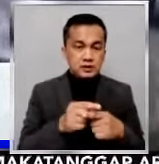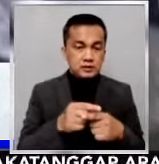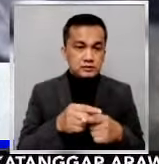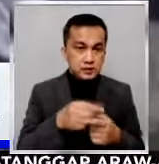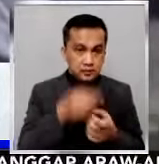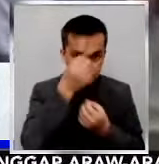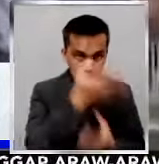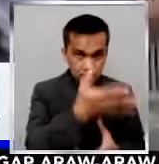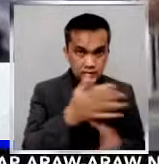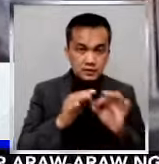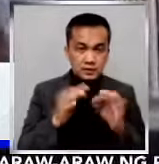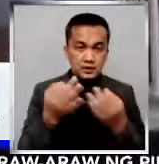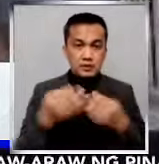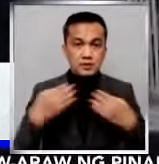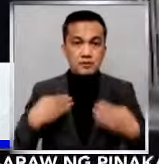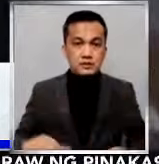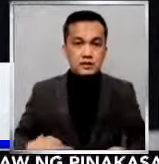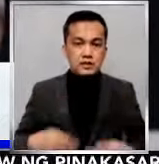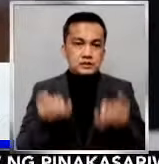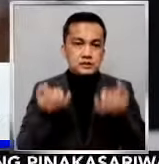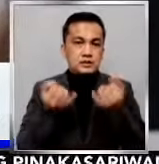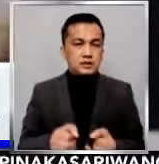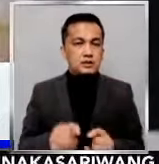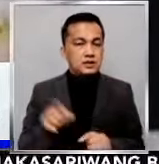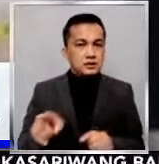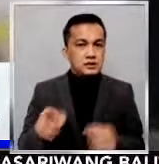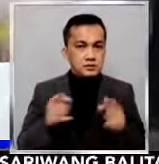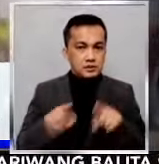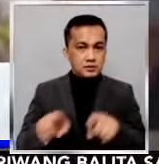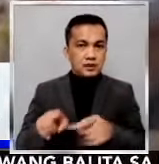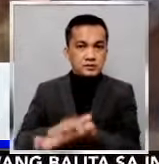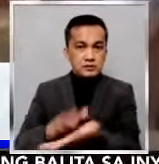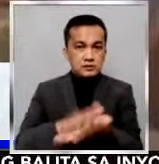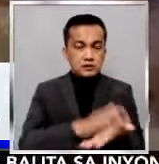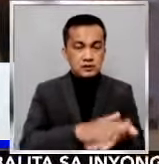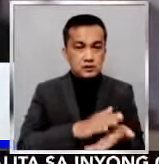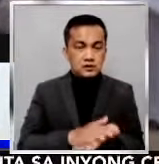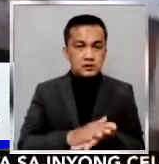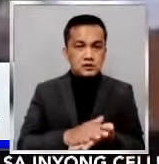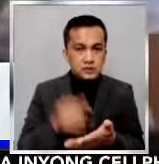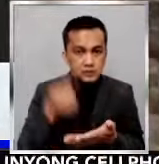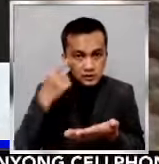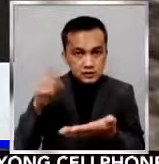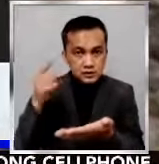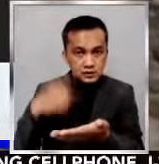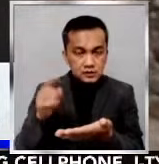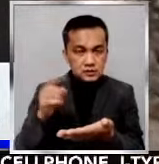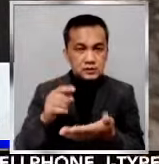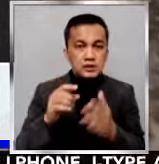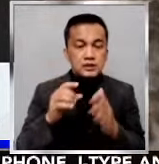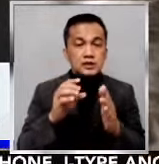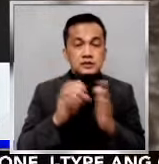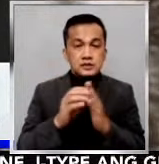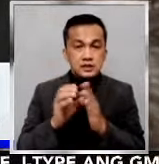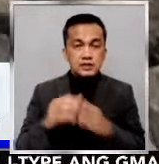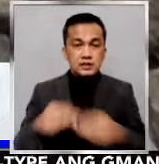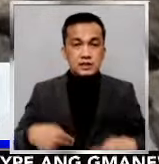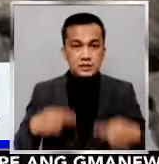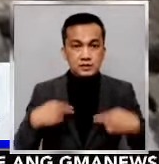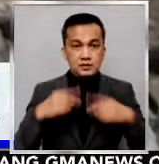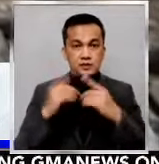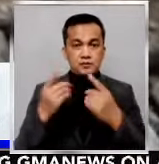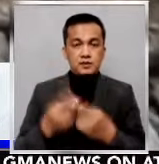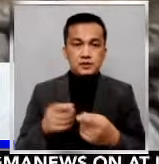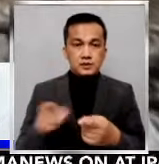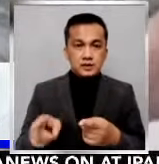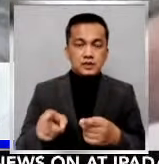bangkay ang insidente. At kasabay ng disinfection, sinusuri na rin ng City Health Department ng lungsod ang mga death certificate